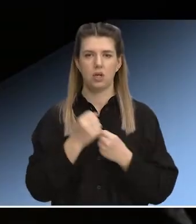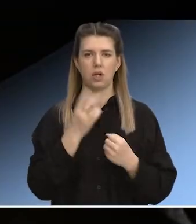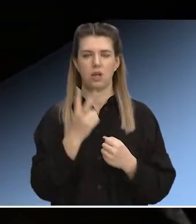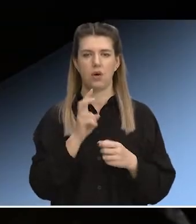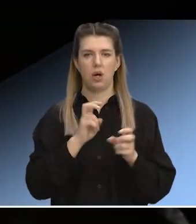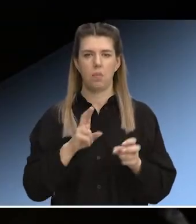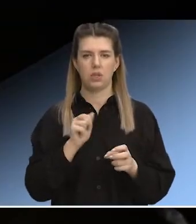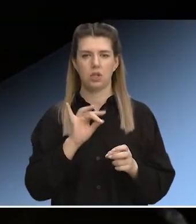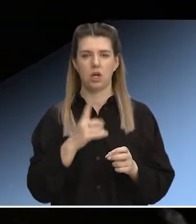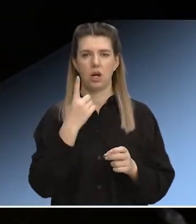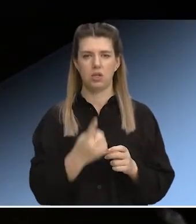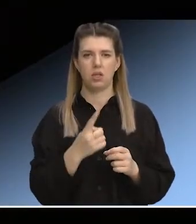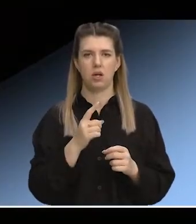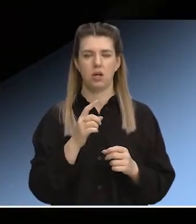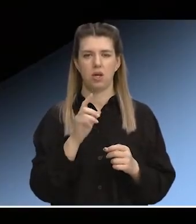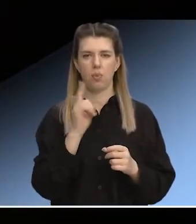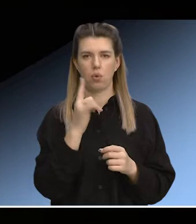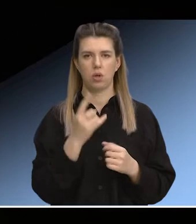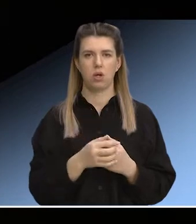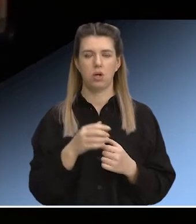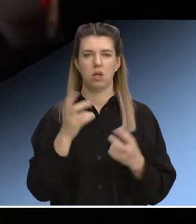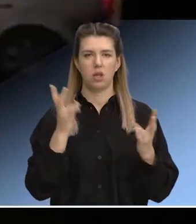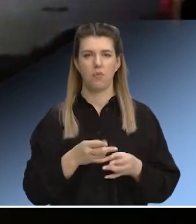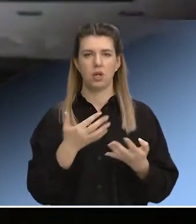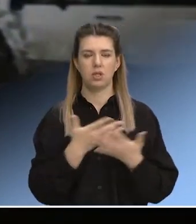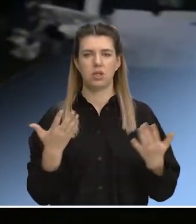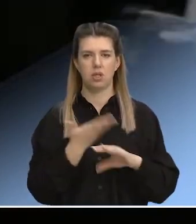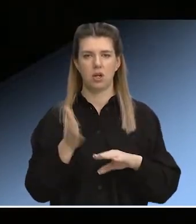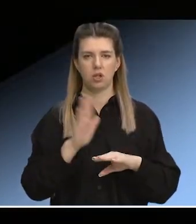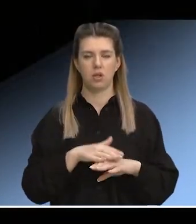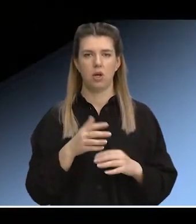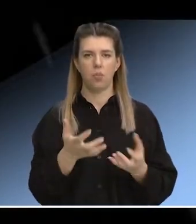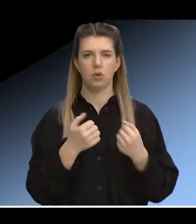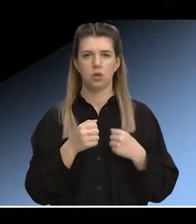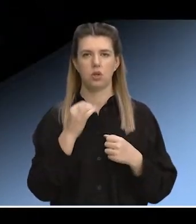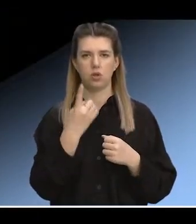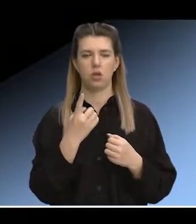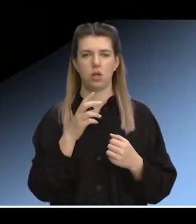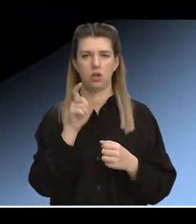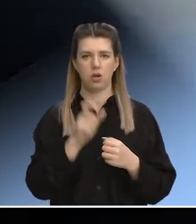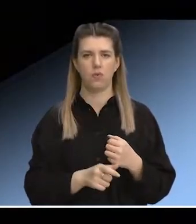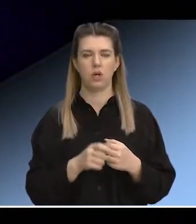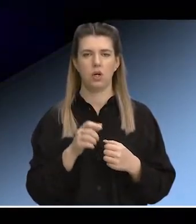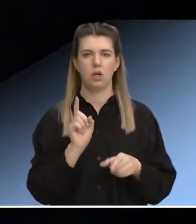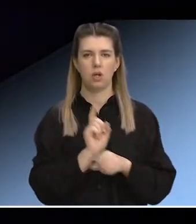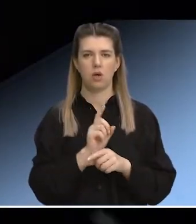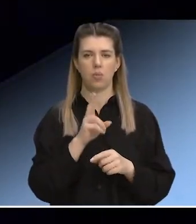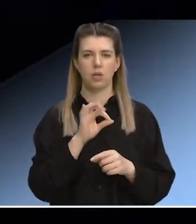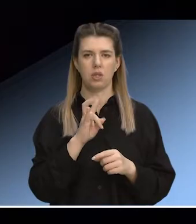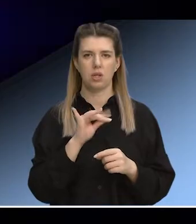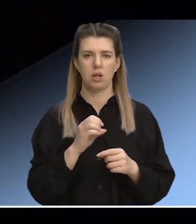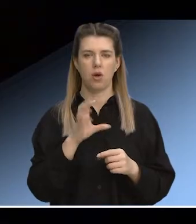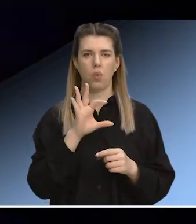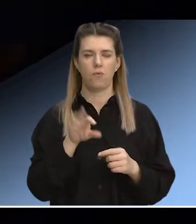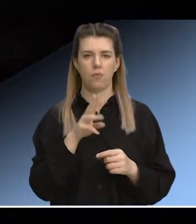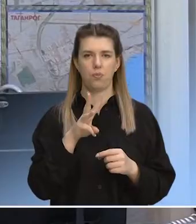водитель и 2 пассажира, один из которых несовершеннолетний. Травмы различной степени тяжести получил еще один пассажир. Следственным